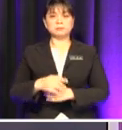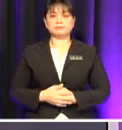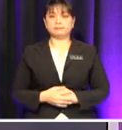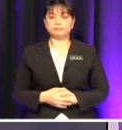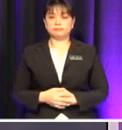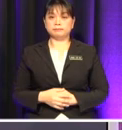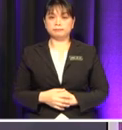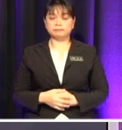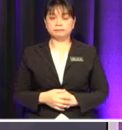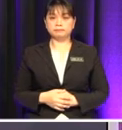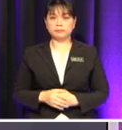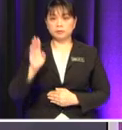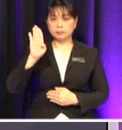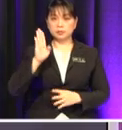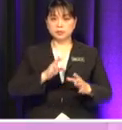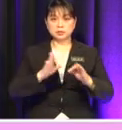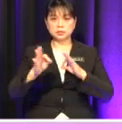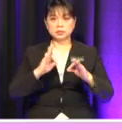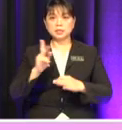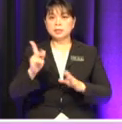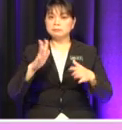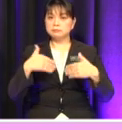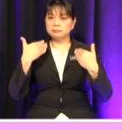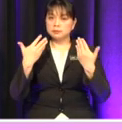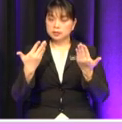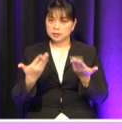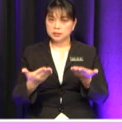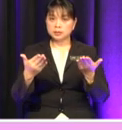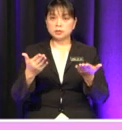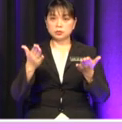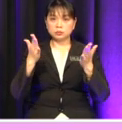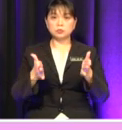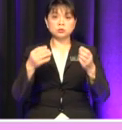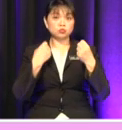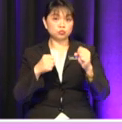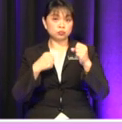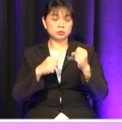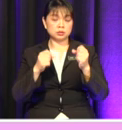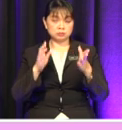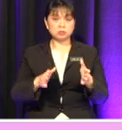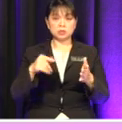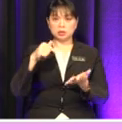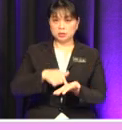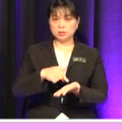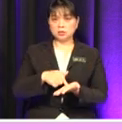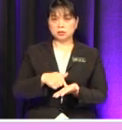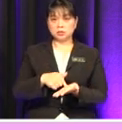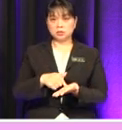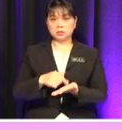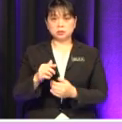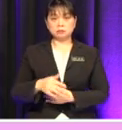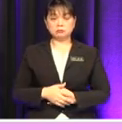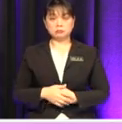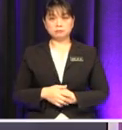Jelaskan bagaimana atlit ini mengaplikasikan stability dalam melakukan diatas 2 market bermaksud dikenal